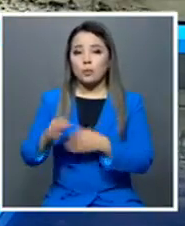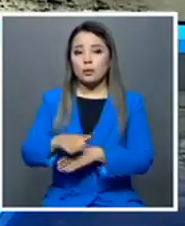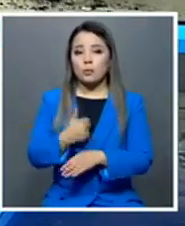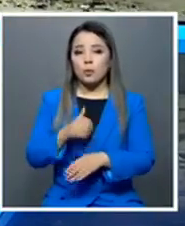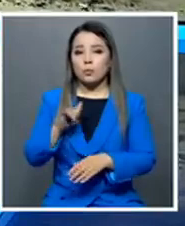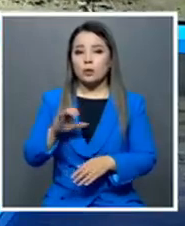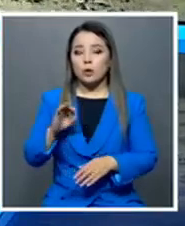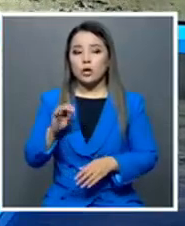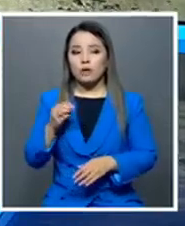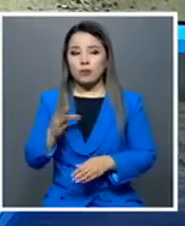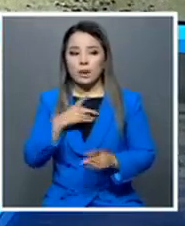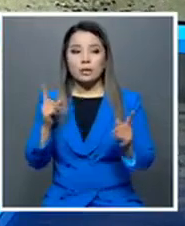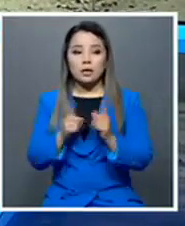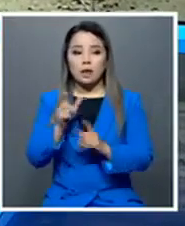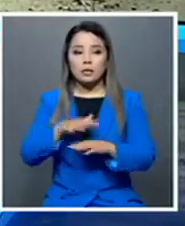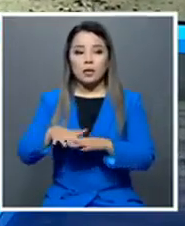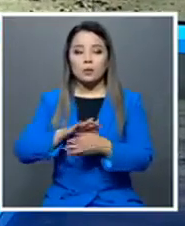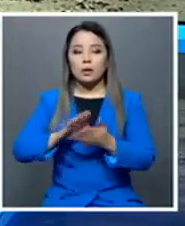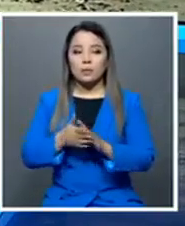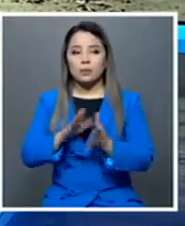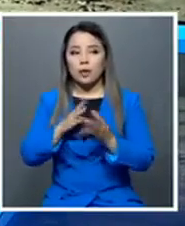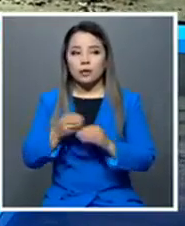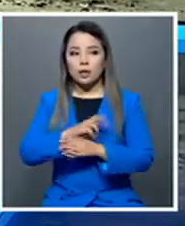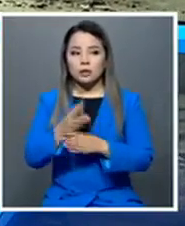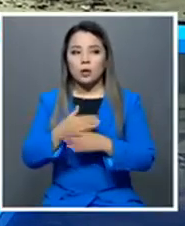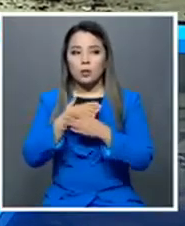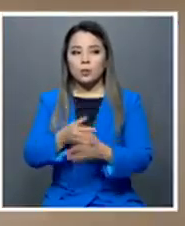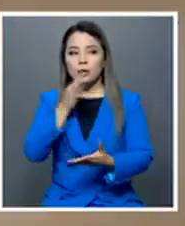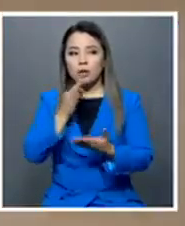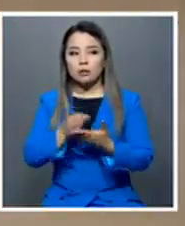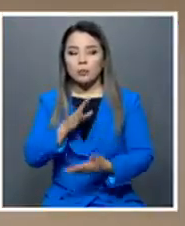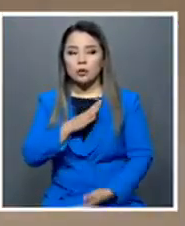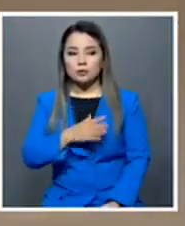Шөкеев халықпен кездесіп, барлық жәрдем берілетінін жеткізді.